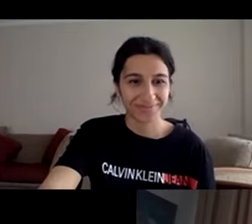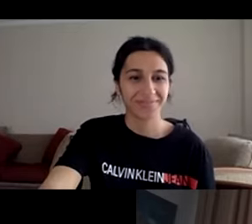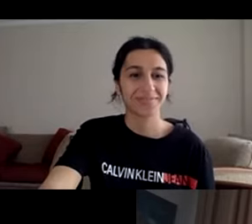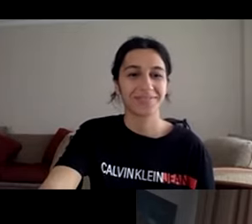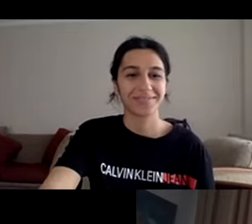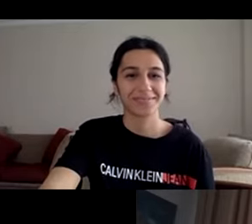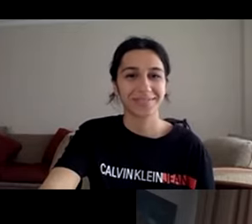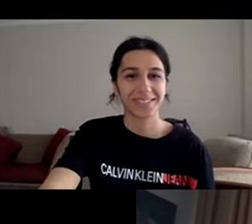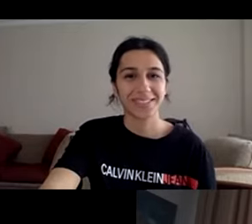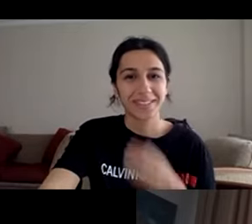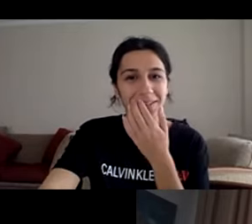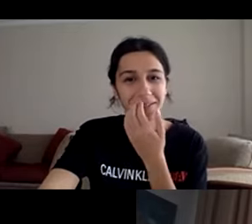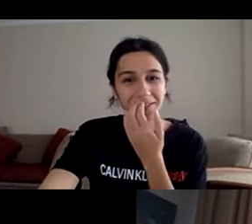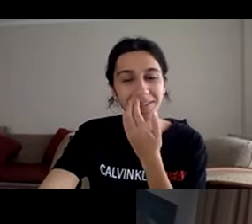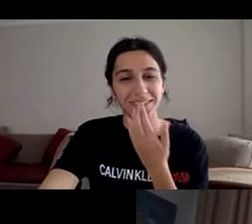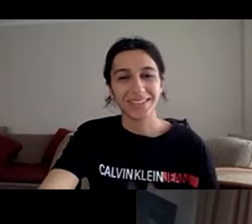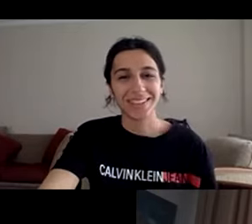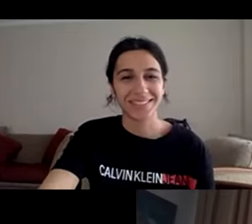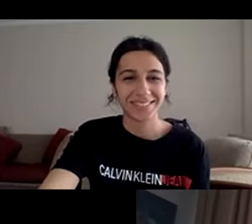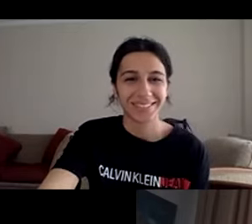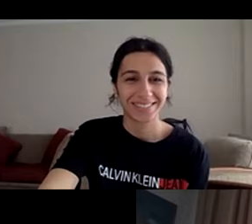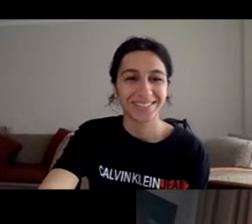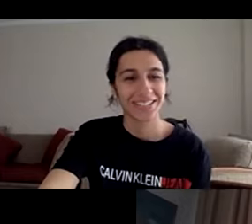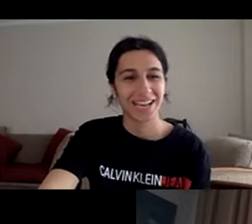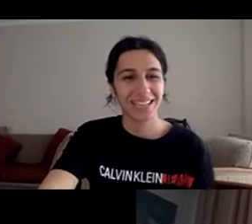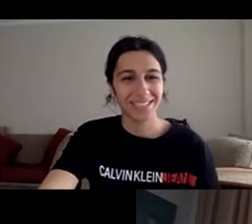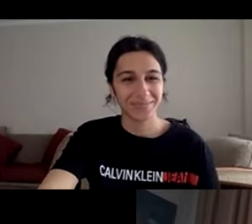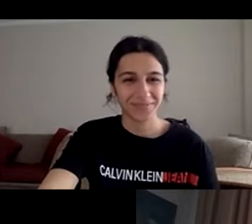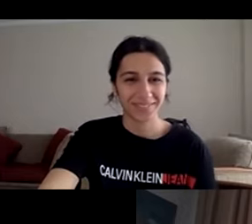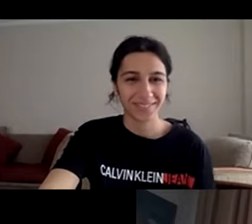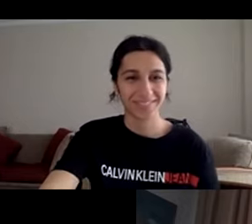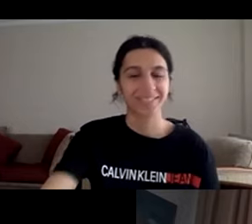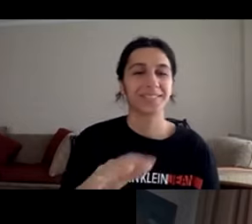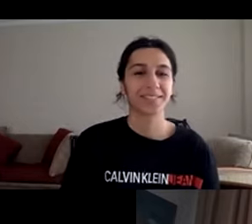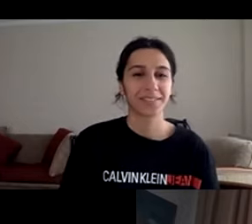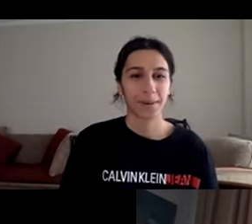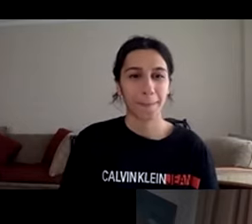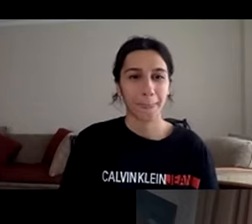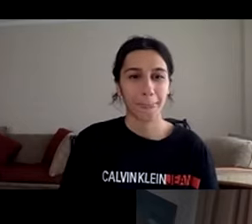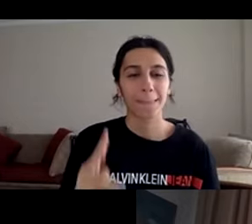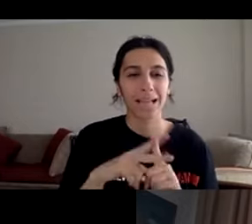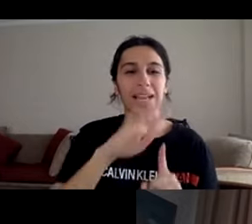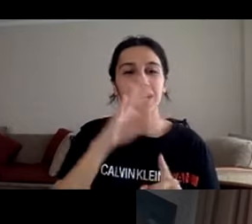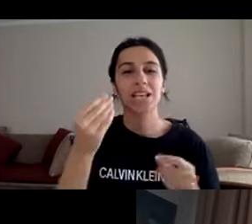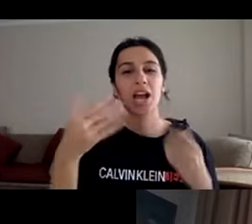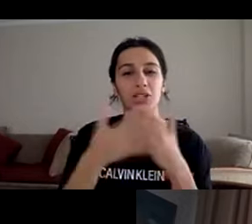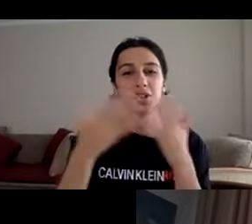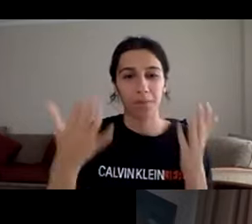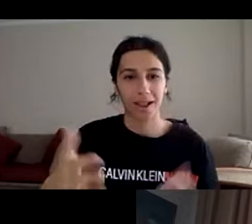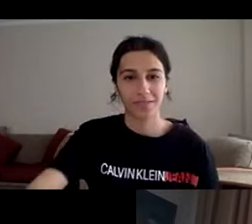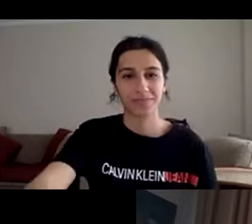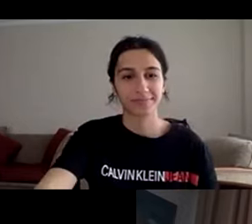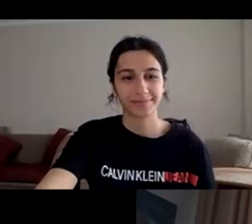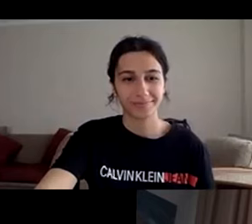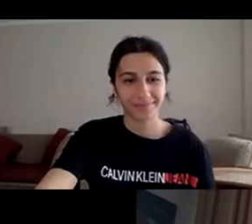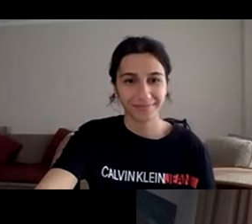Ya evet, ona teşekkür ederim. Bugün bizimle olduğu için çok çok teşekkür ediyoruz. Katılan herkese iyi akşamlar. İyi akşamlar.